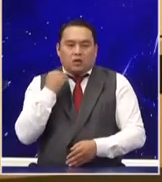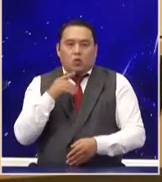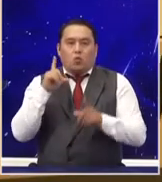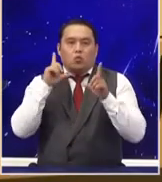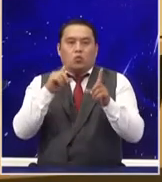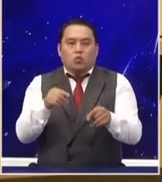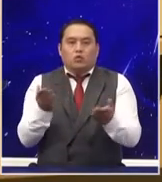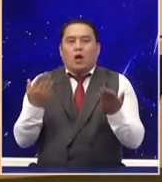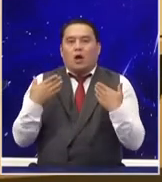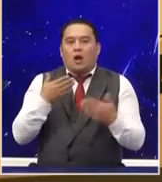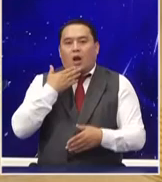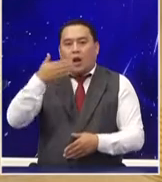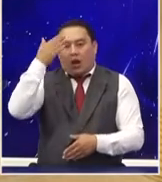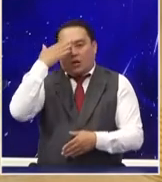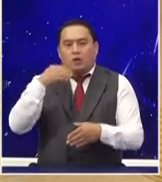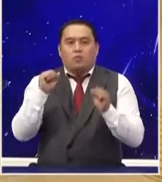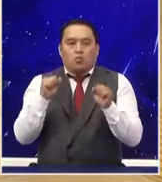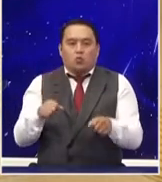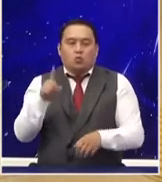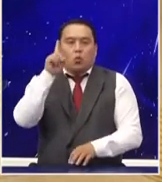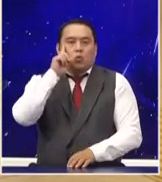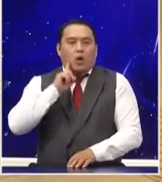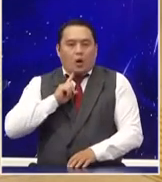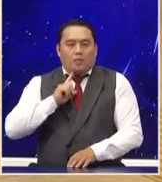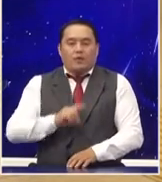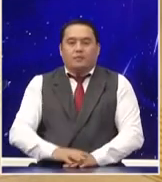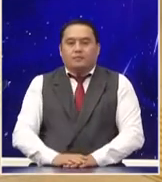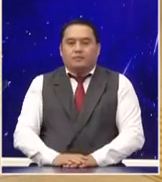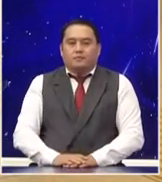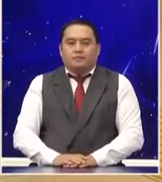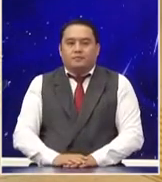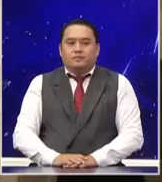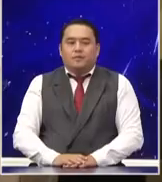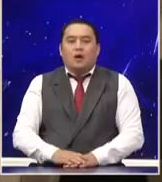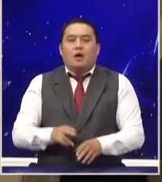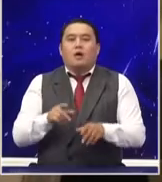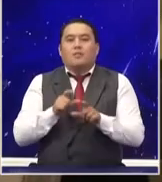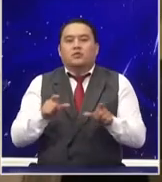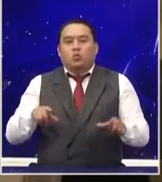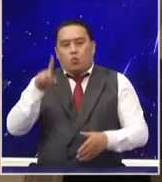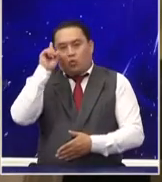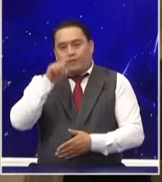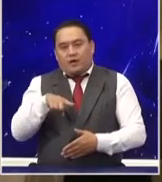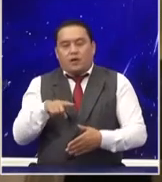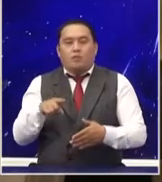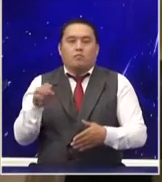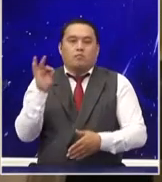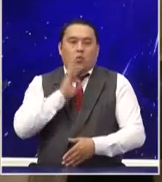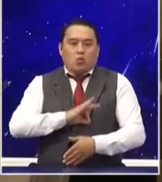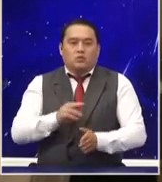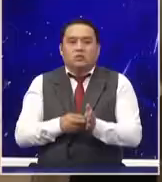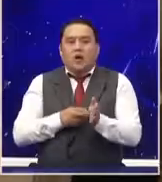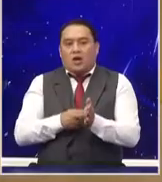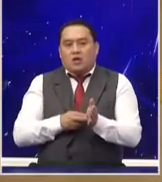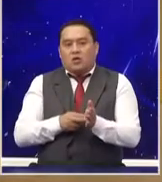Выезжать на уикенды, особенно летом, теперь будет гораздо удобнее, считают многие из них. Пассажиры уверены, нужно пользоваться наличием железной